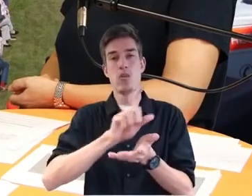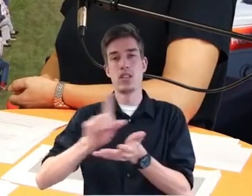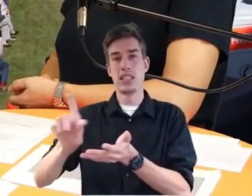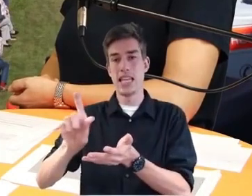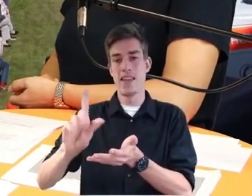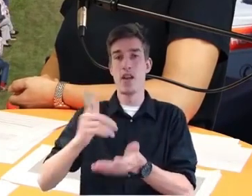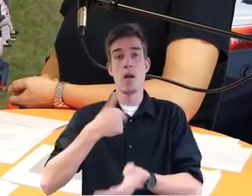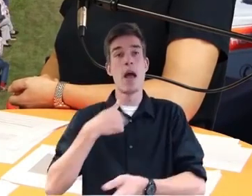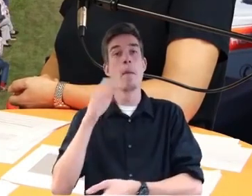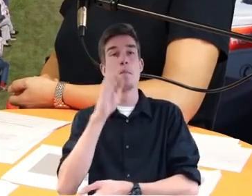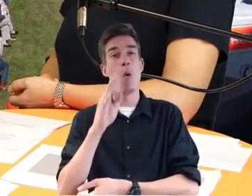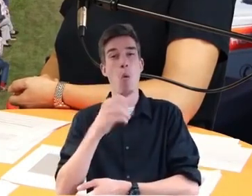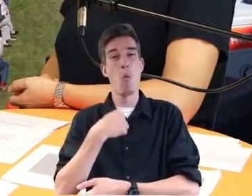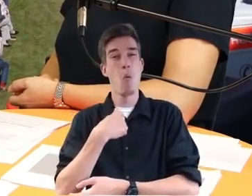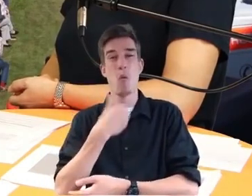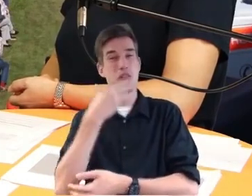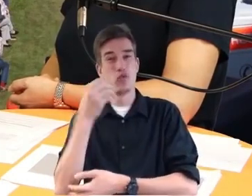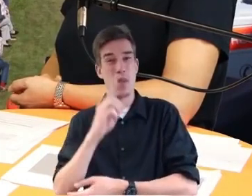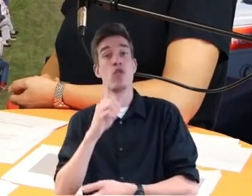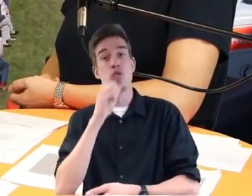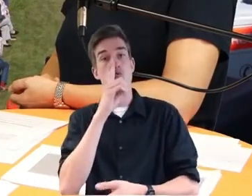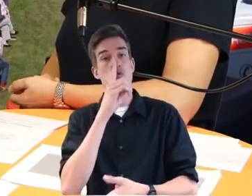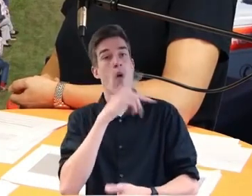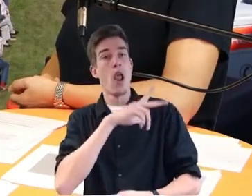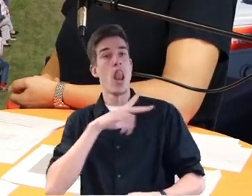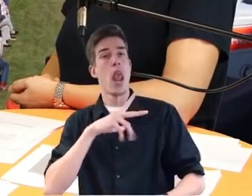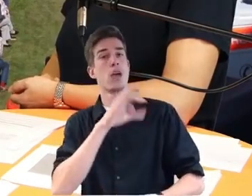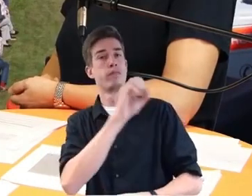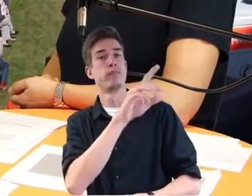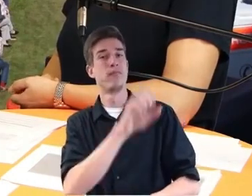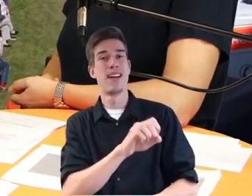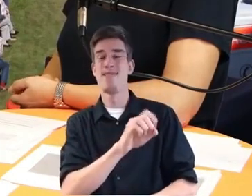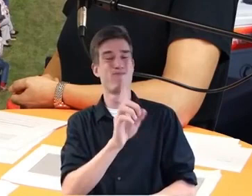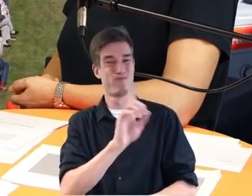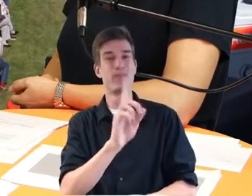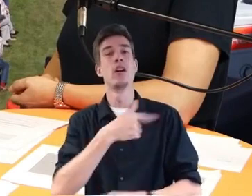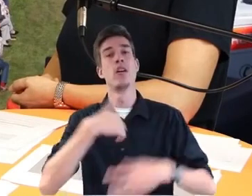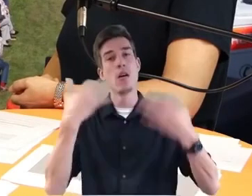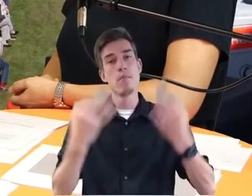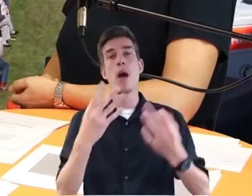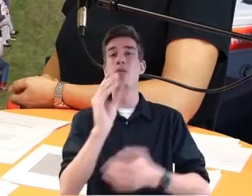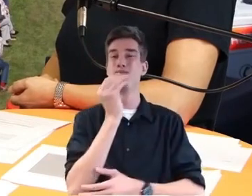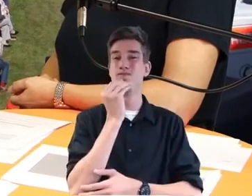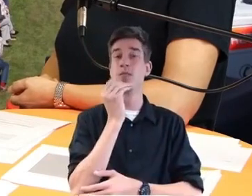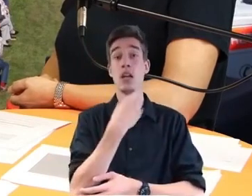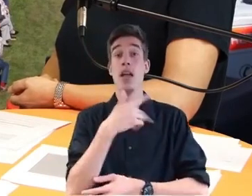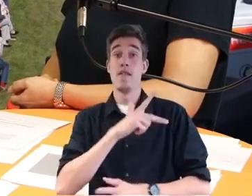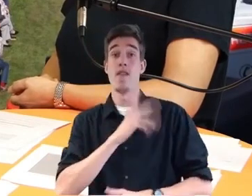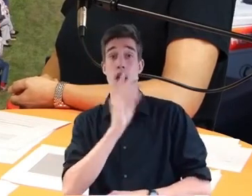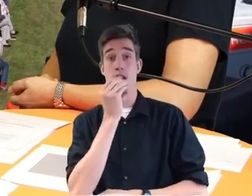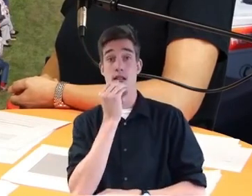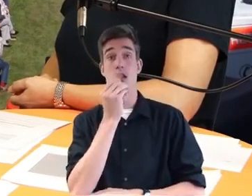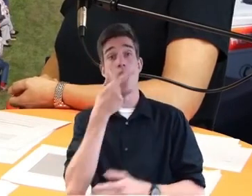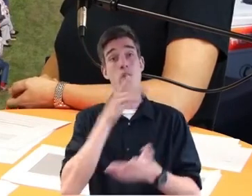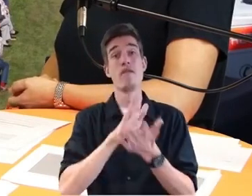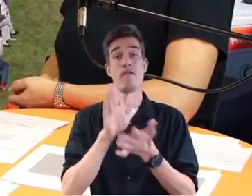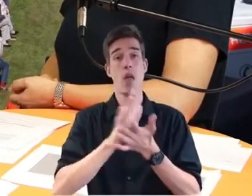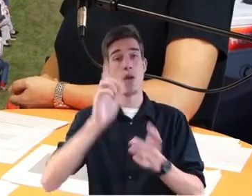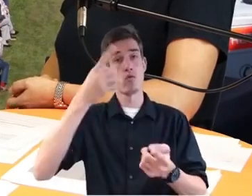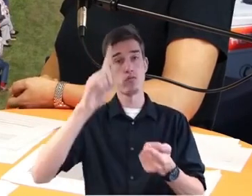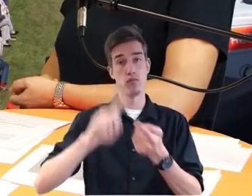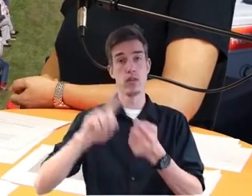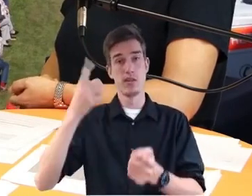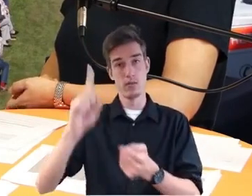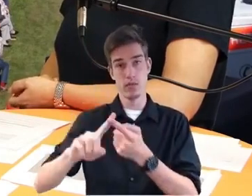ich keine Bohnen mag, nur weil sie halt gut haltbar sind, sondern es sollten Lebensmittel sein, die wir auch wirklich essen und verbrauchen und dann